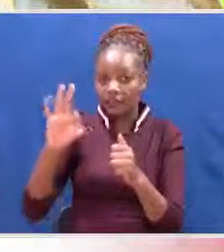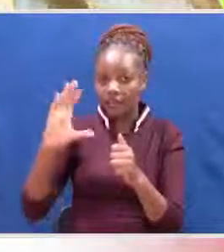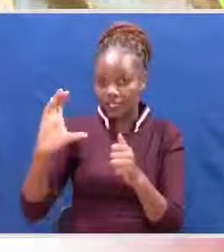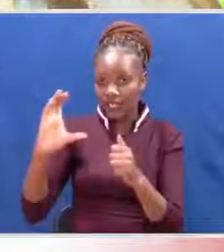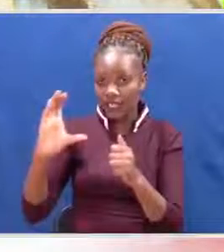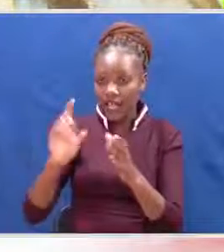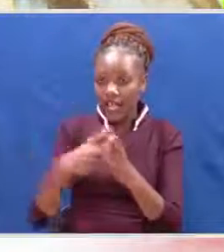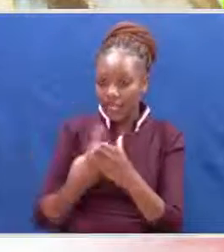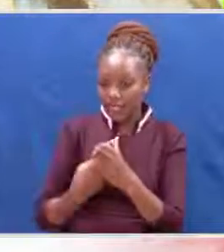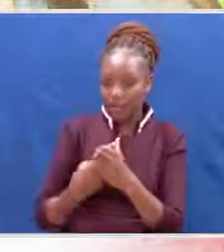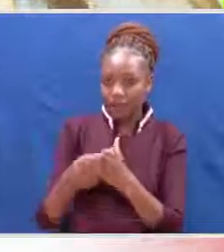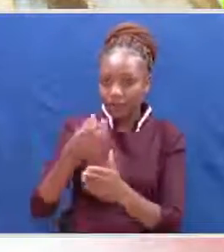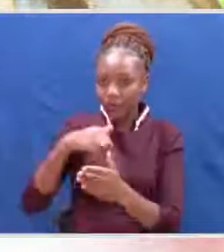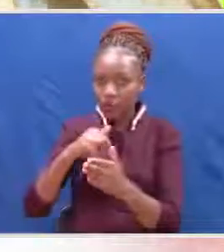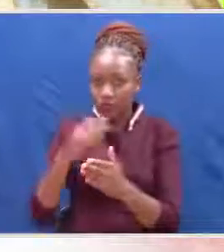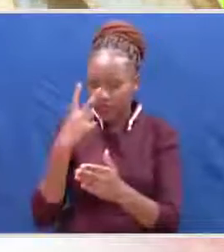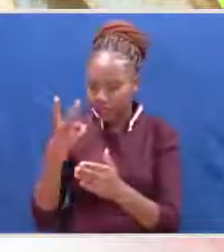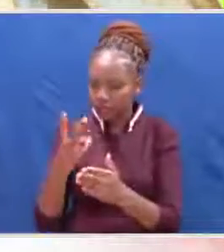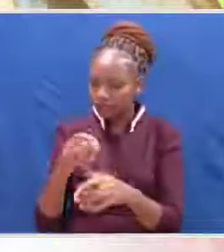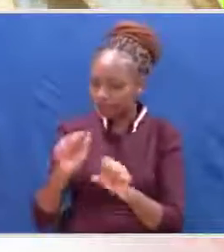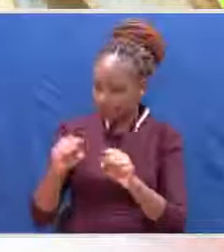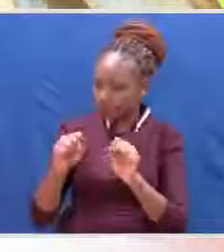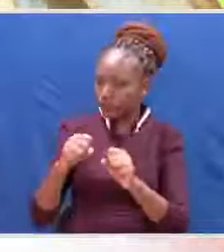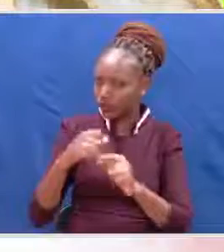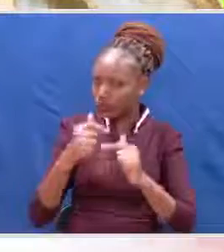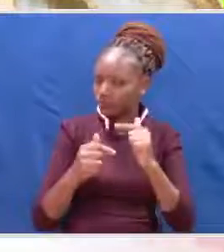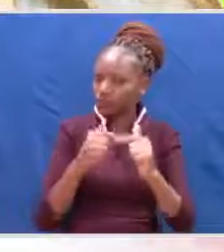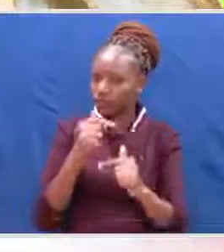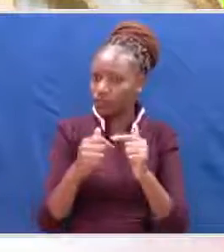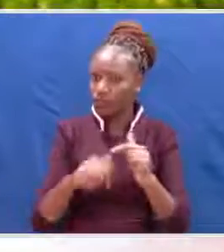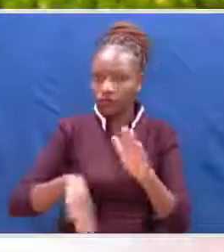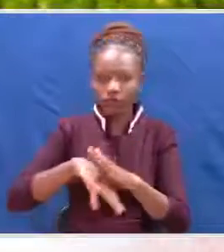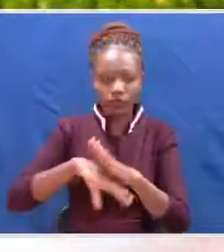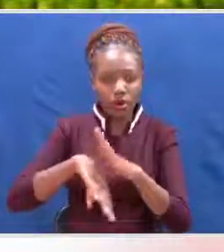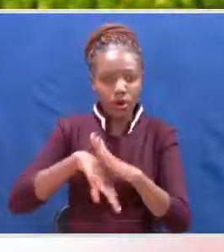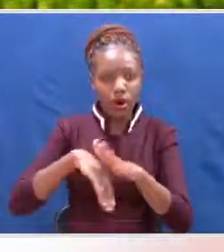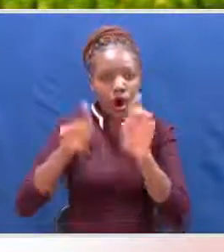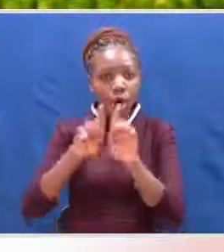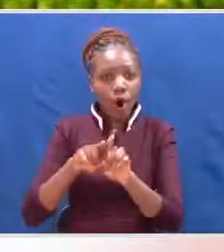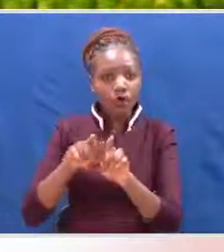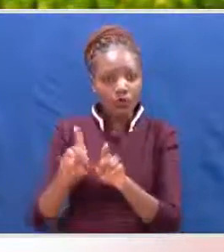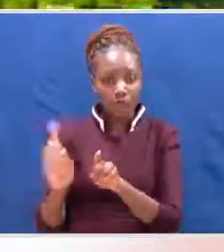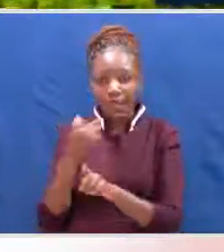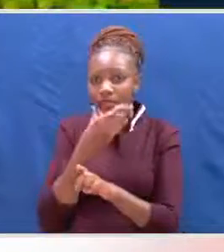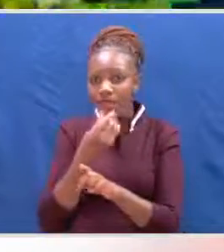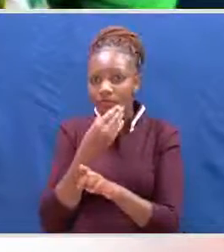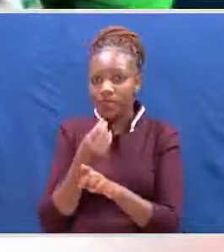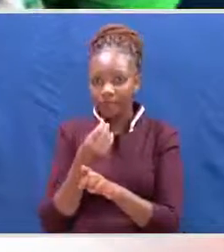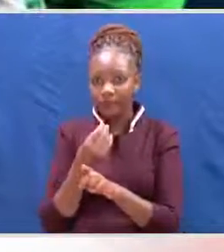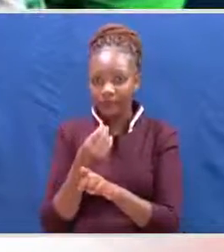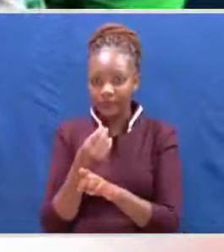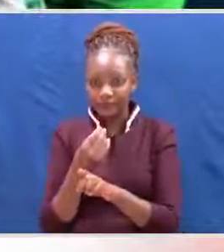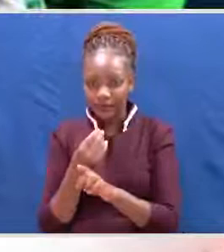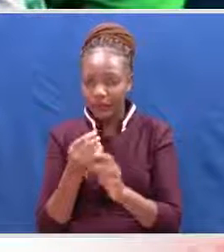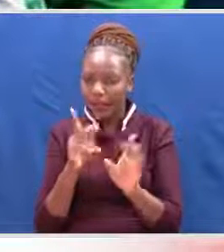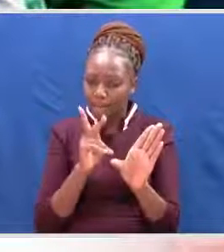ndio tuliona light, at least tuliona tunaweza make it kwa hii industry ya football. Daniel Ochieng, having stints in